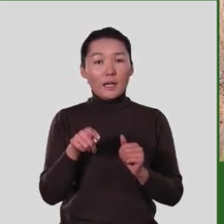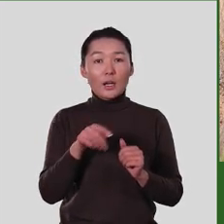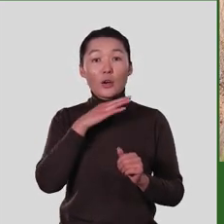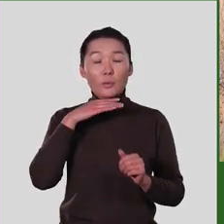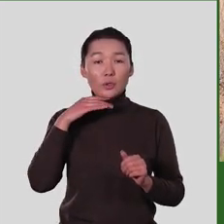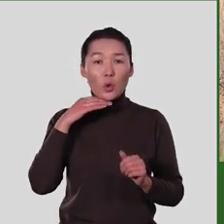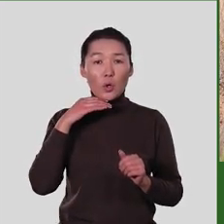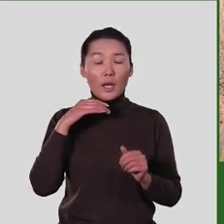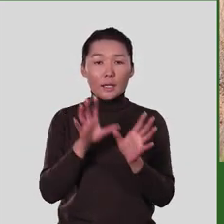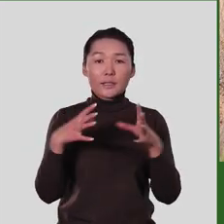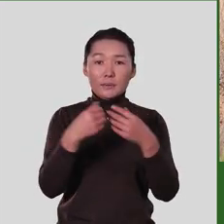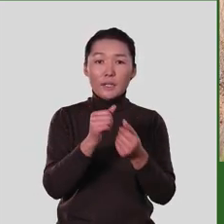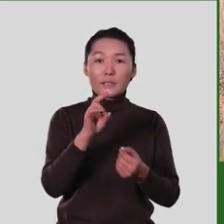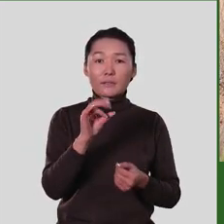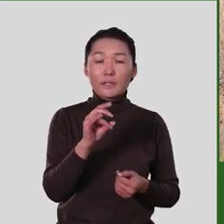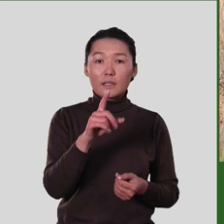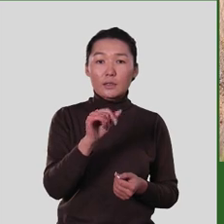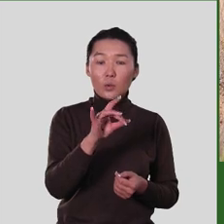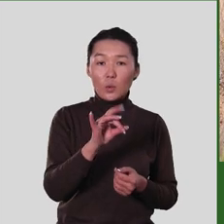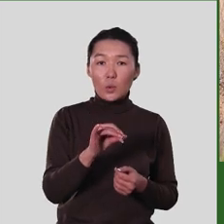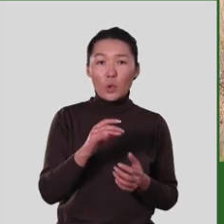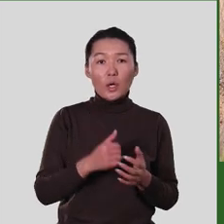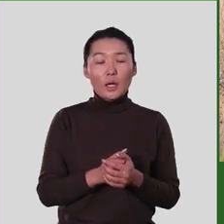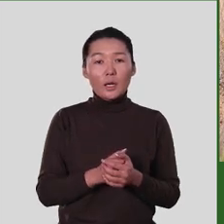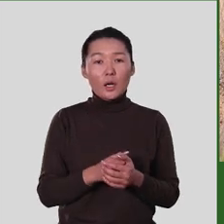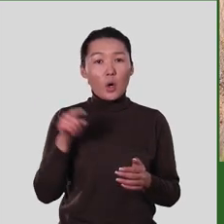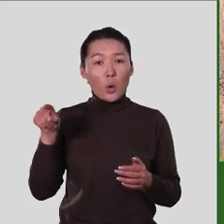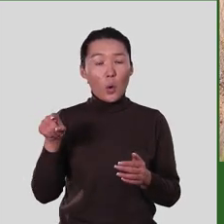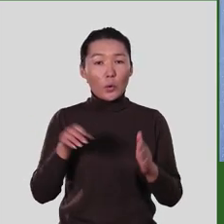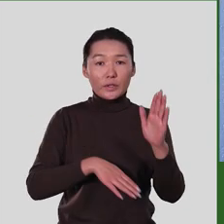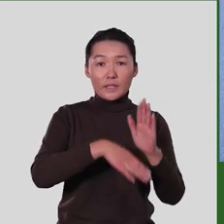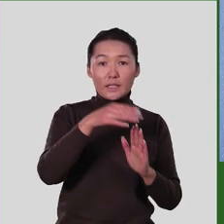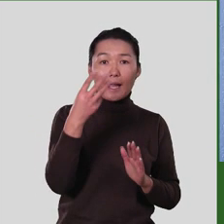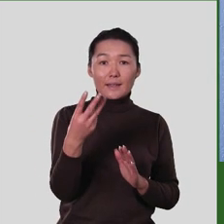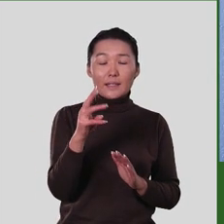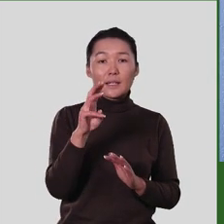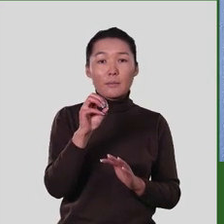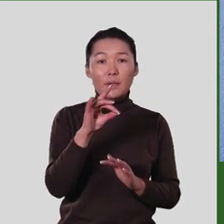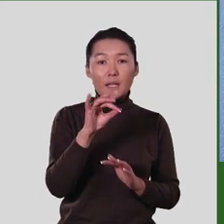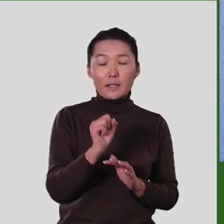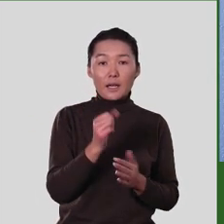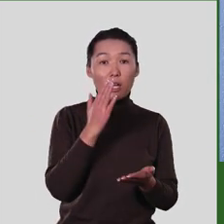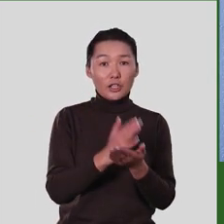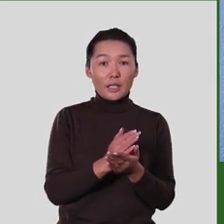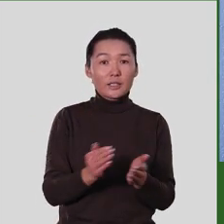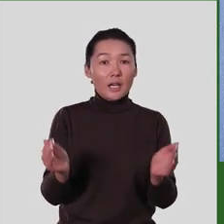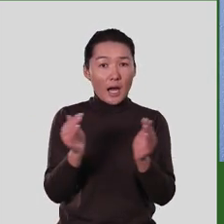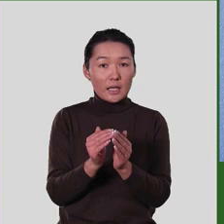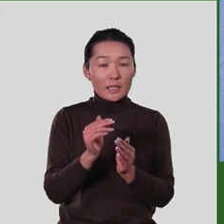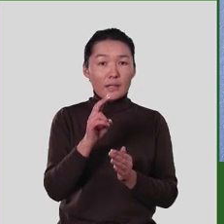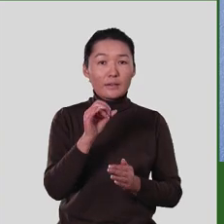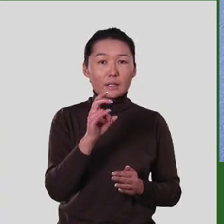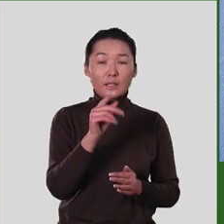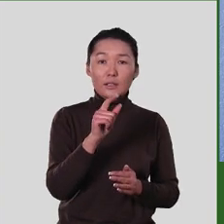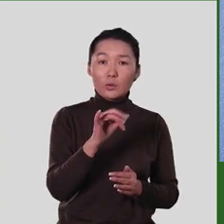кенгуру. Гигантский кенгуру достигает 3 метра. Есть и карликовые кенгуру